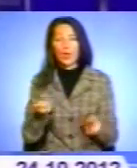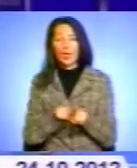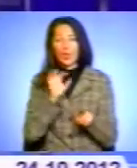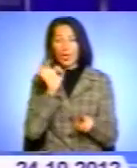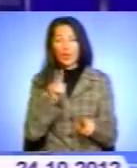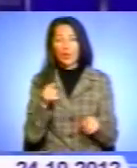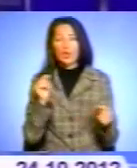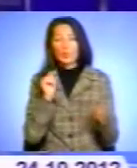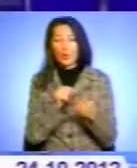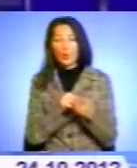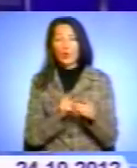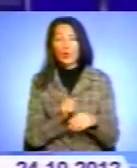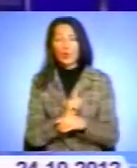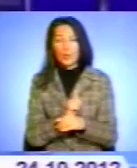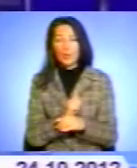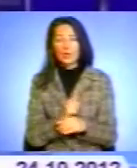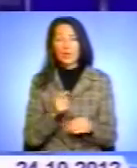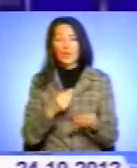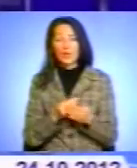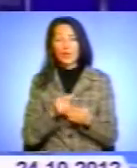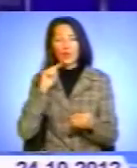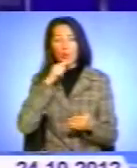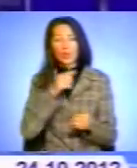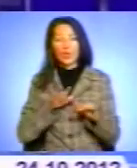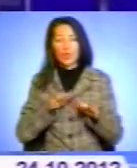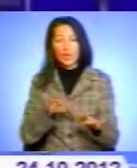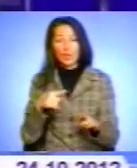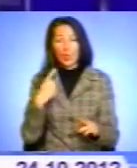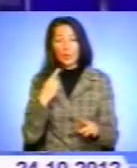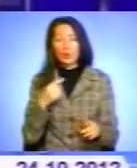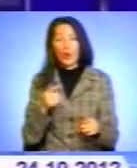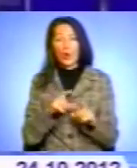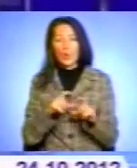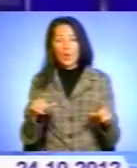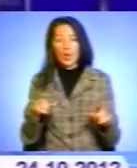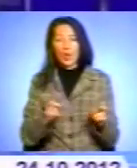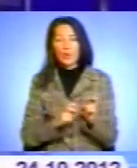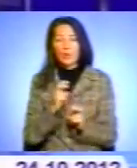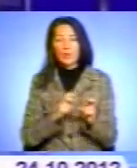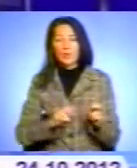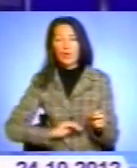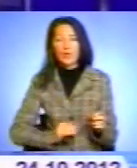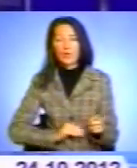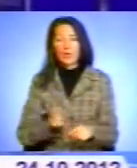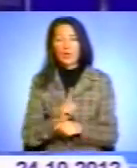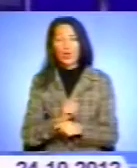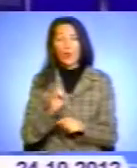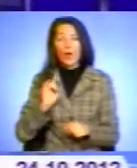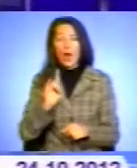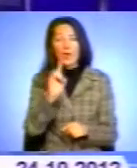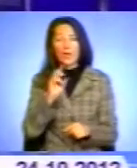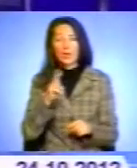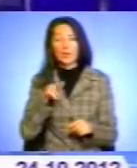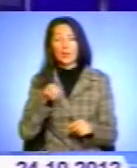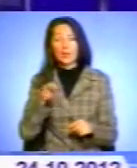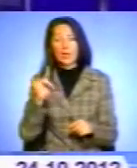метою стабілізації фінансово-економічної діяльності обласного комунального підприємства фірма «Тернопіль-Авіа-Автотранс», відновлення роботи